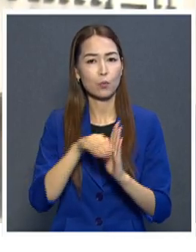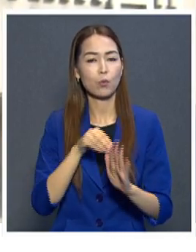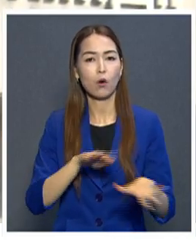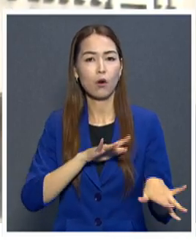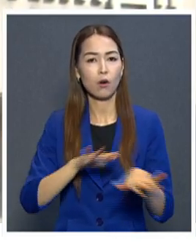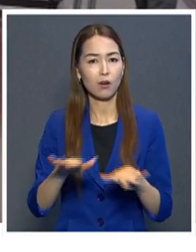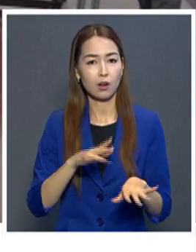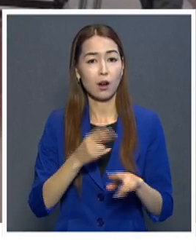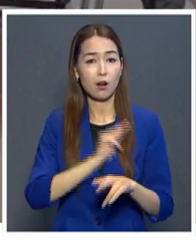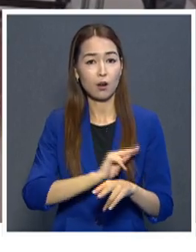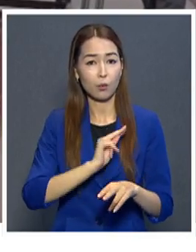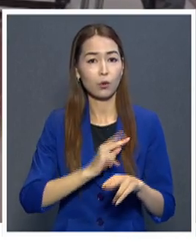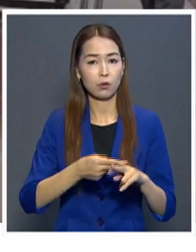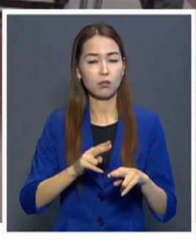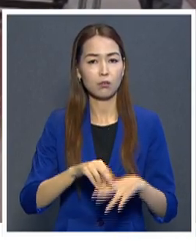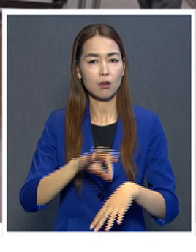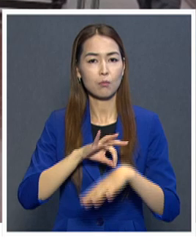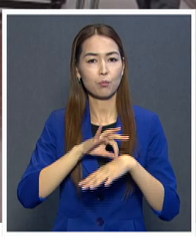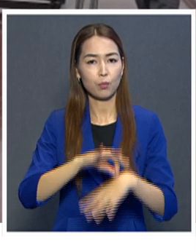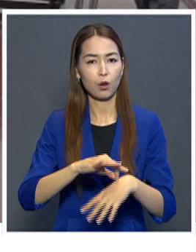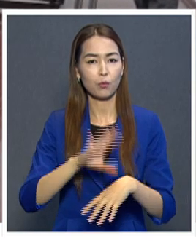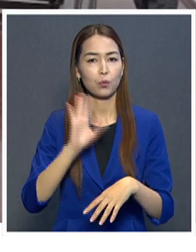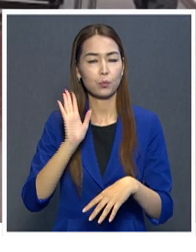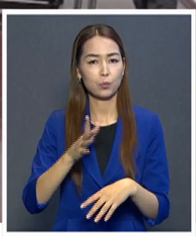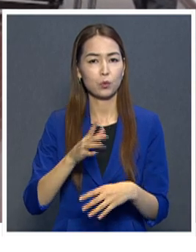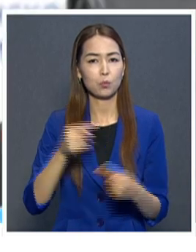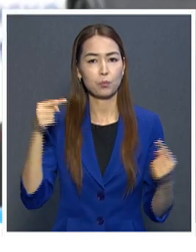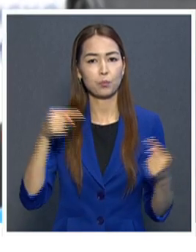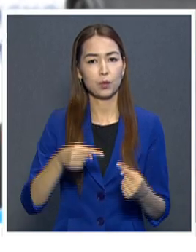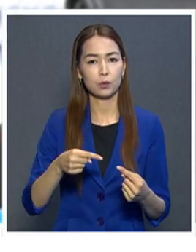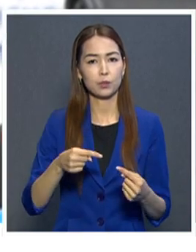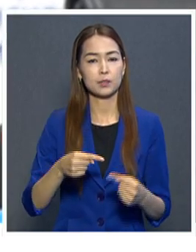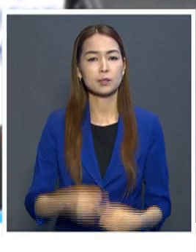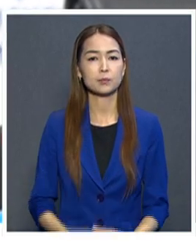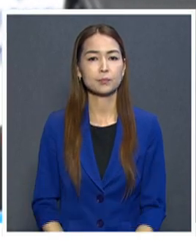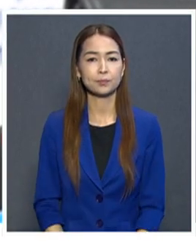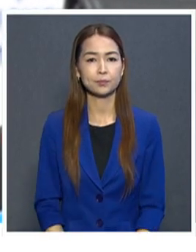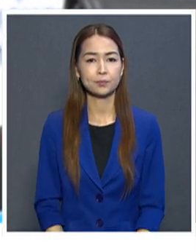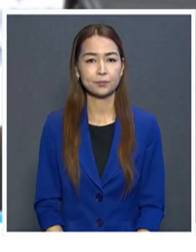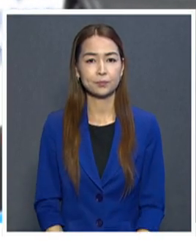негізгі іс-шараларының күнтізбелік жоспарына сәйкес жүргізіледі.